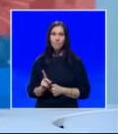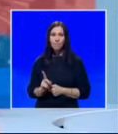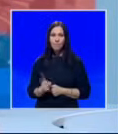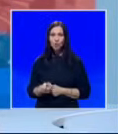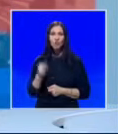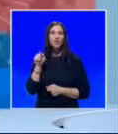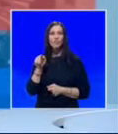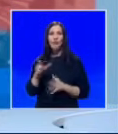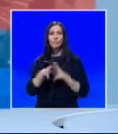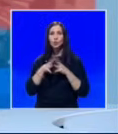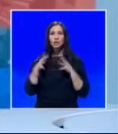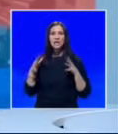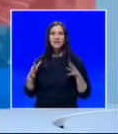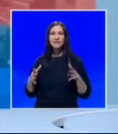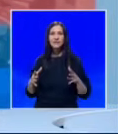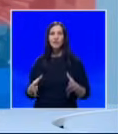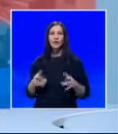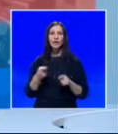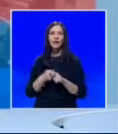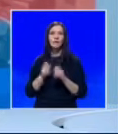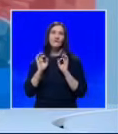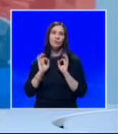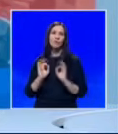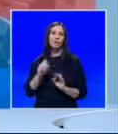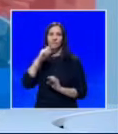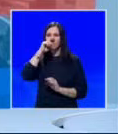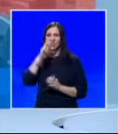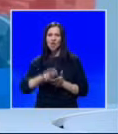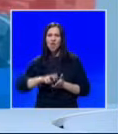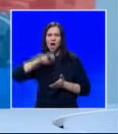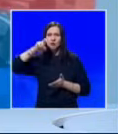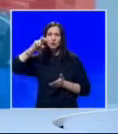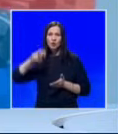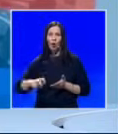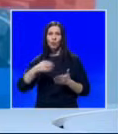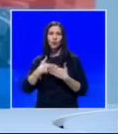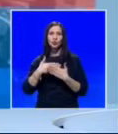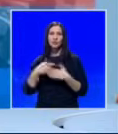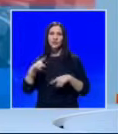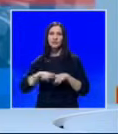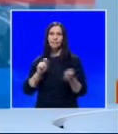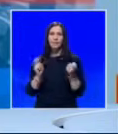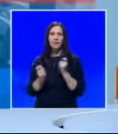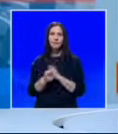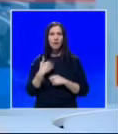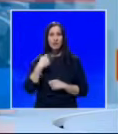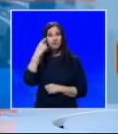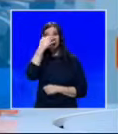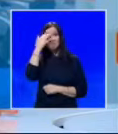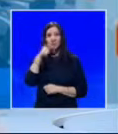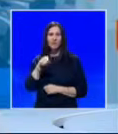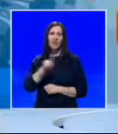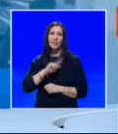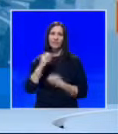Няма да може това мнозинство да направи такъв важен скок по отношение на съдебна реформа. Аз мисля, че